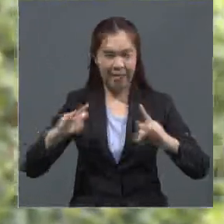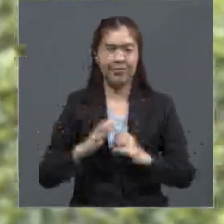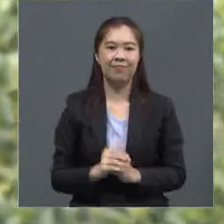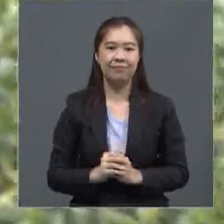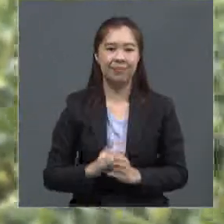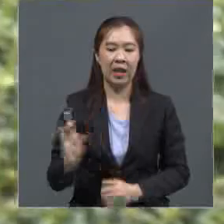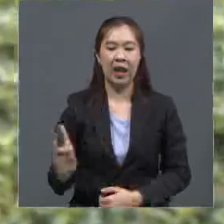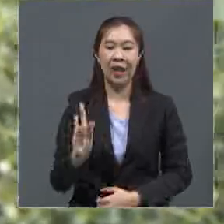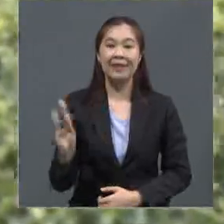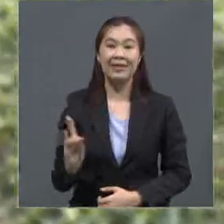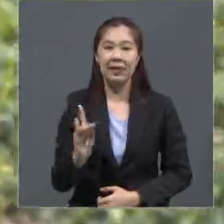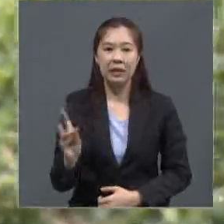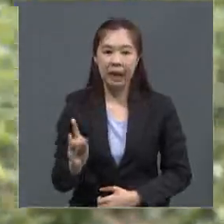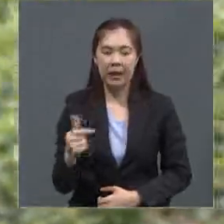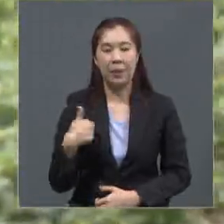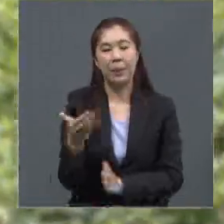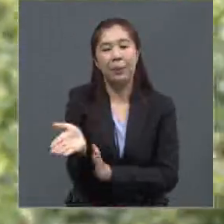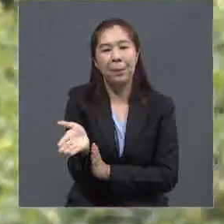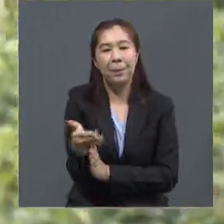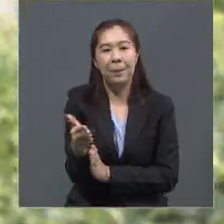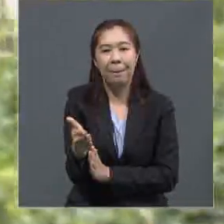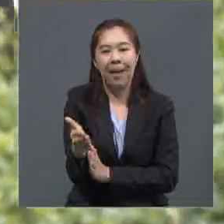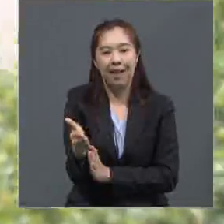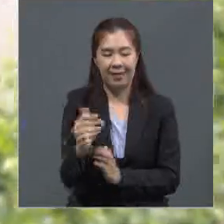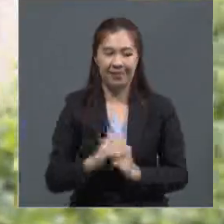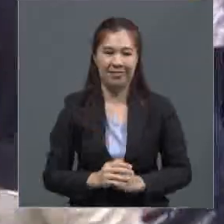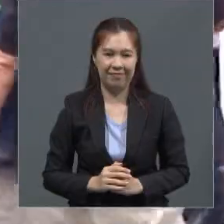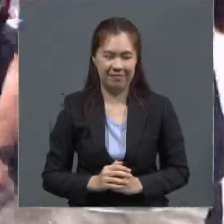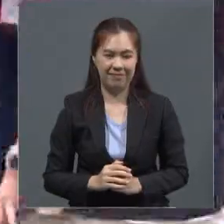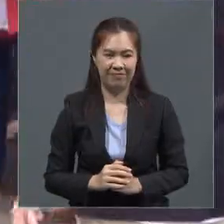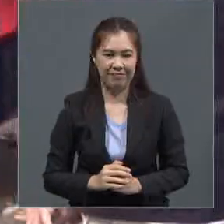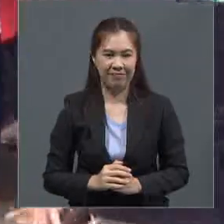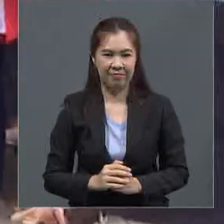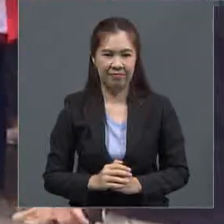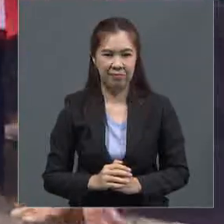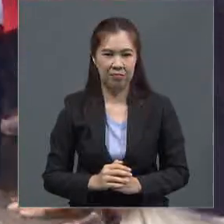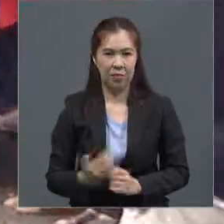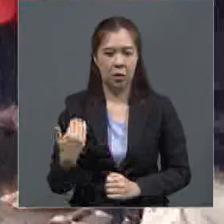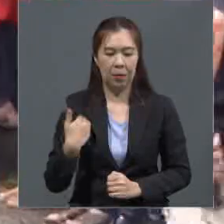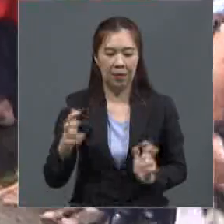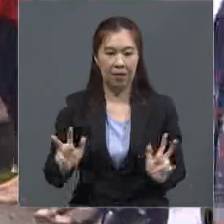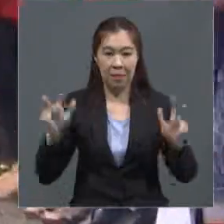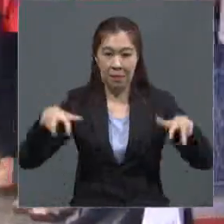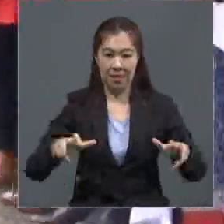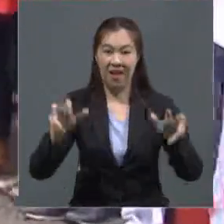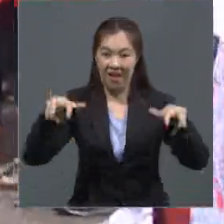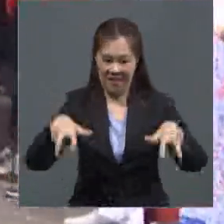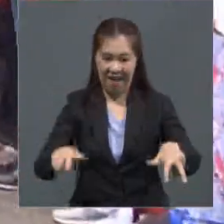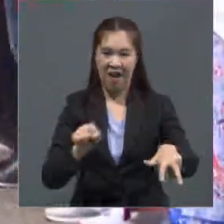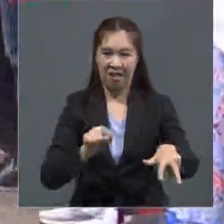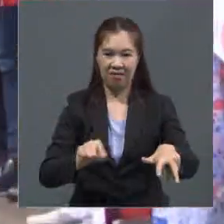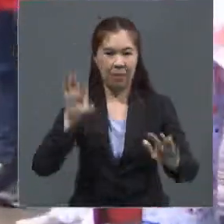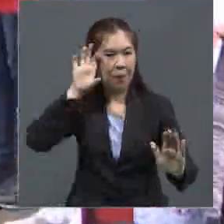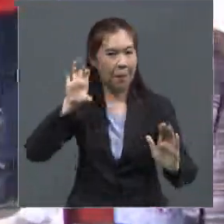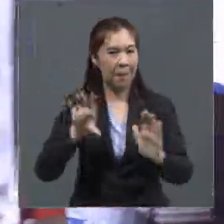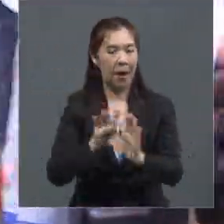สัตว์น้ำประจำชาติปลากัดฮะนอกจากนี้ยังมีนาคพญานาคเนี่ยนะครับเป็นเอกลักษณ์ประจำชาติประเภท